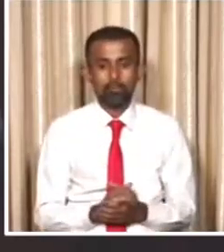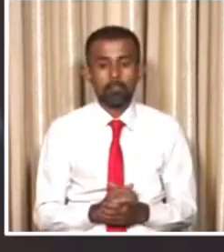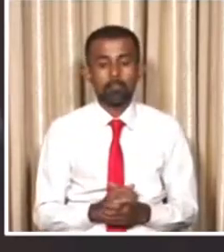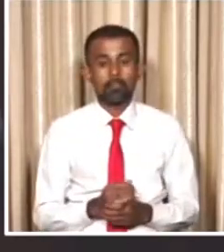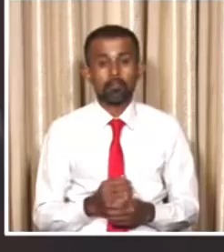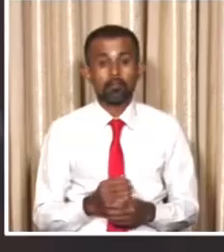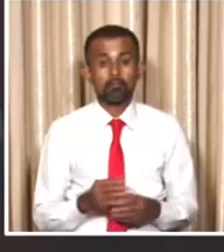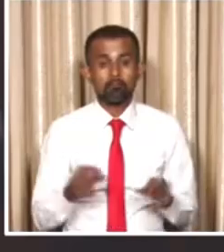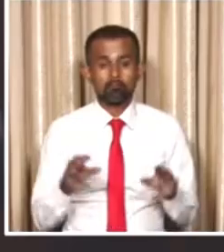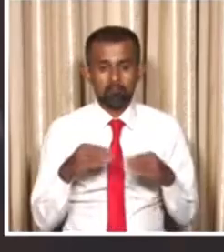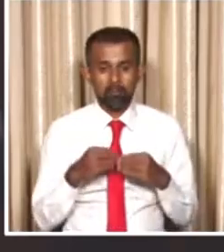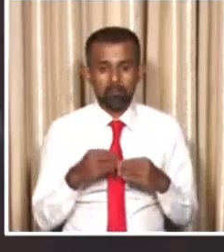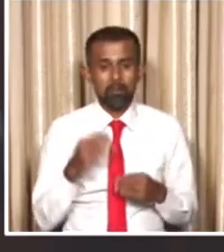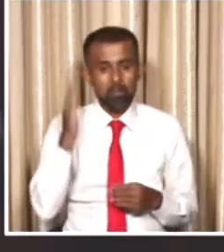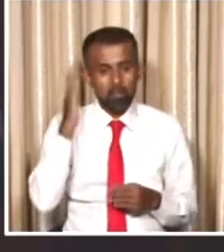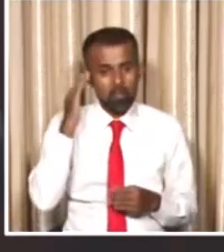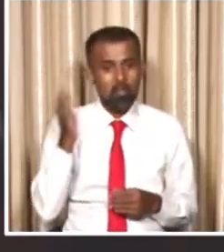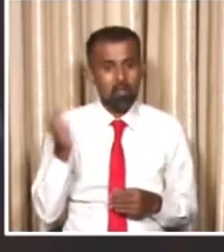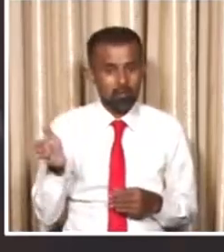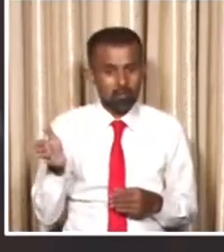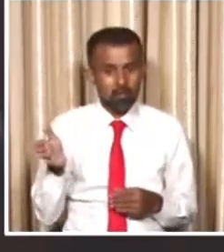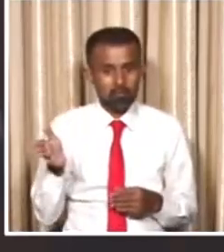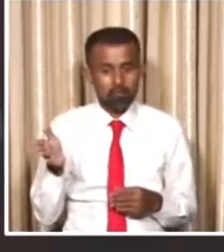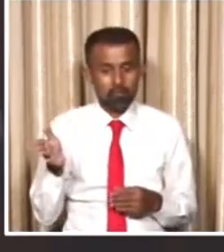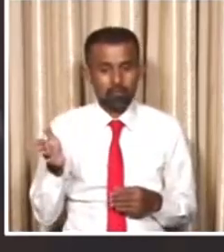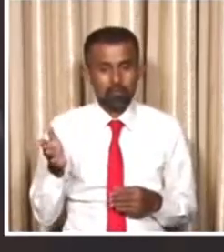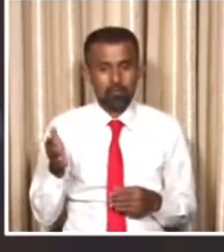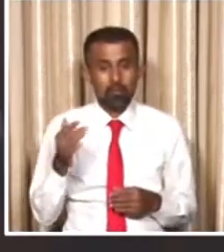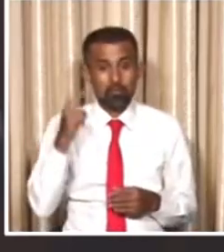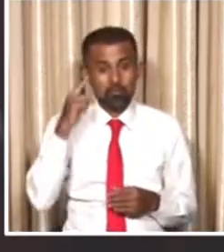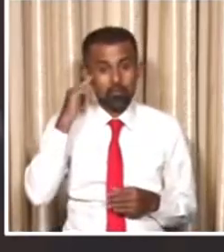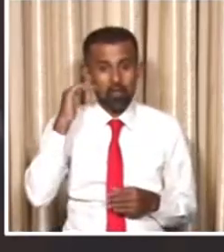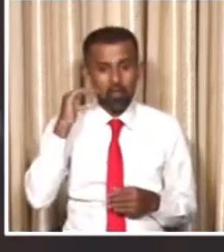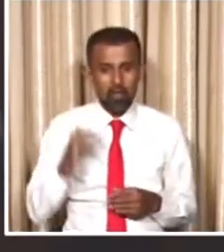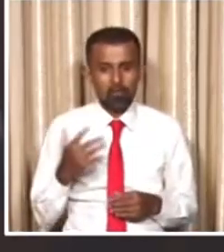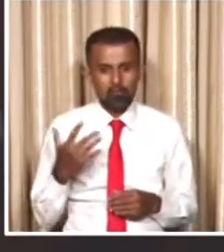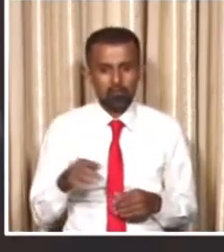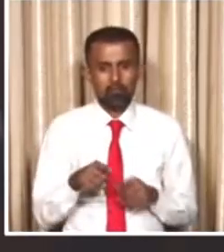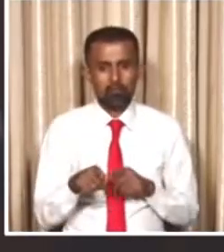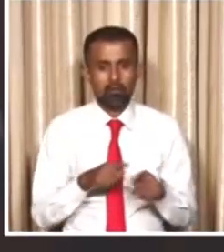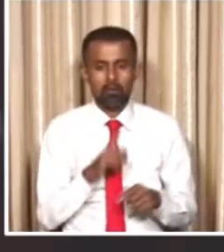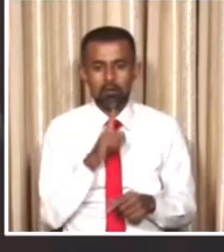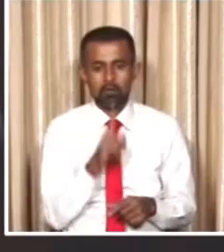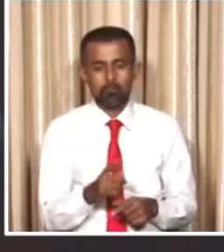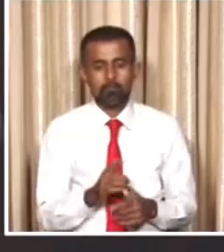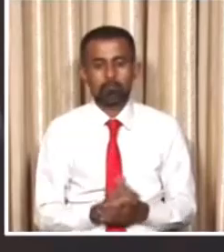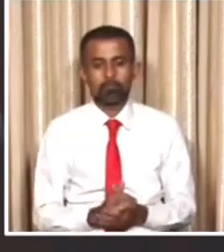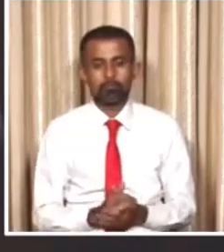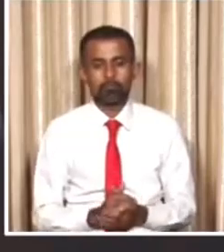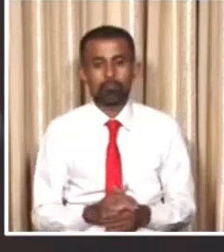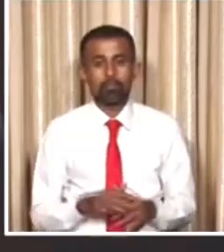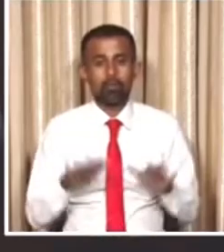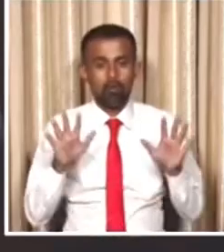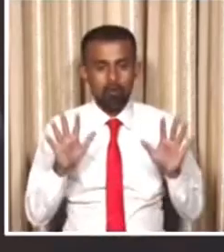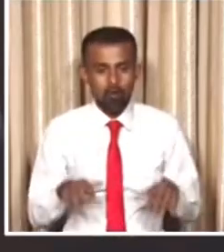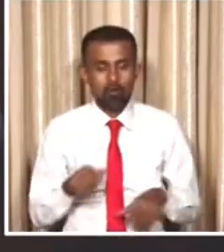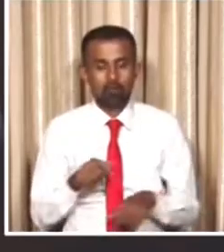තරම් මම හිතන්නේ ඇය මන්දබුද්ධික වුණා කියන එක තමයි මට කියන්න තියෙන්නේ. ඉතින් ඒ නිසා අවසාන